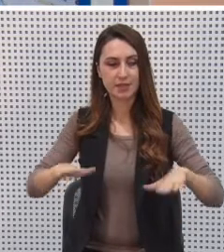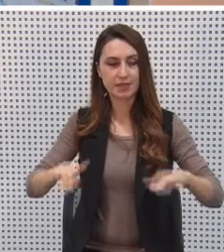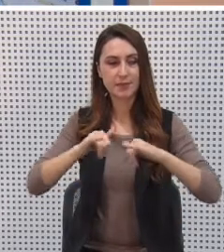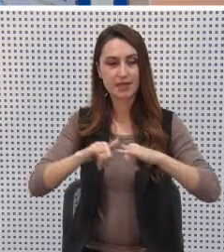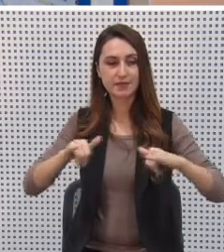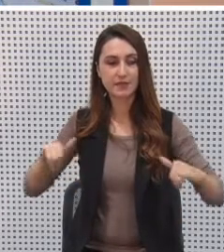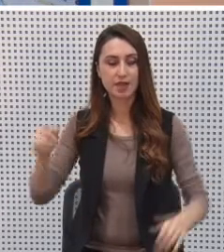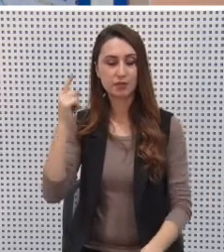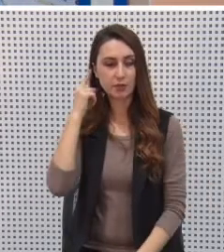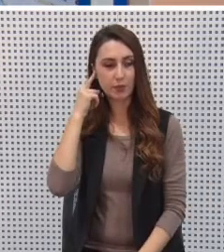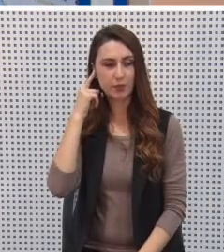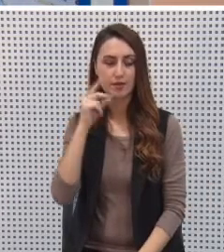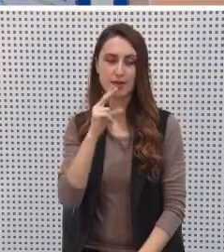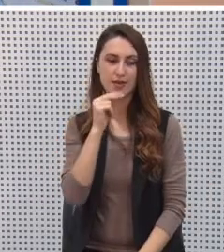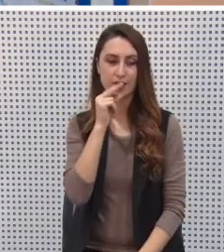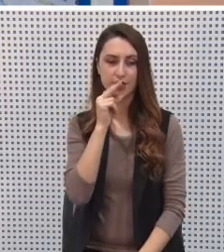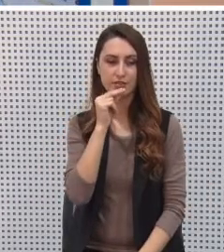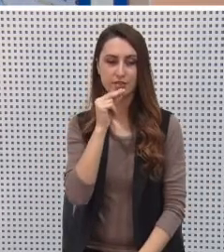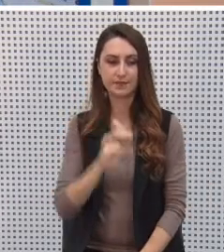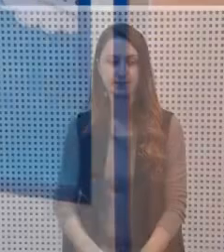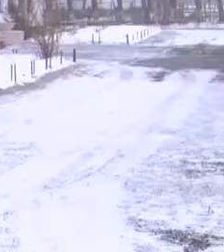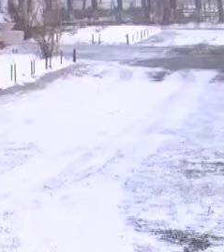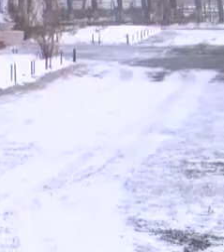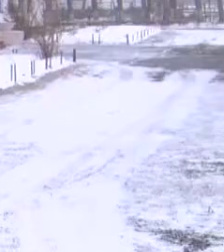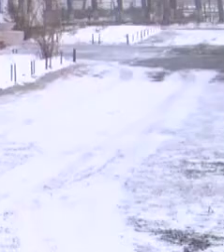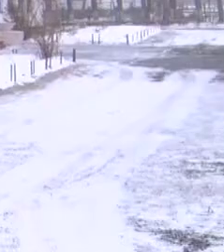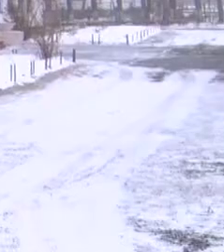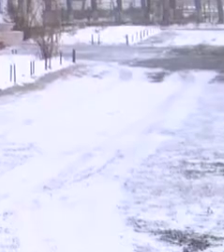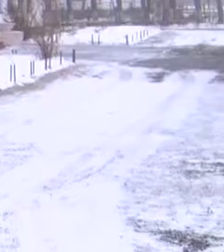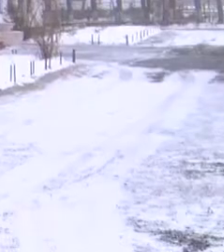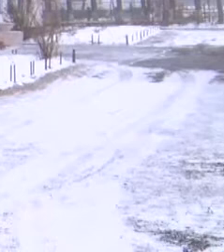чтобы помочь этим детям развивать слух и речь.